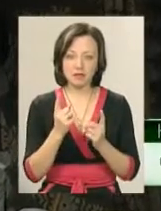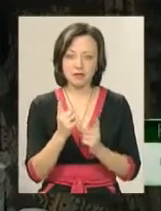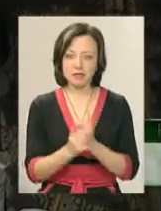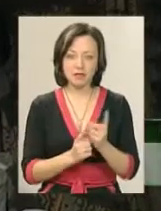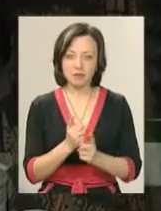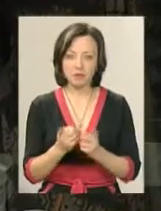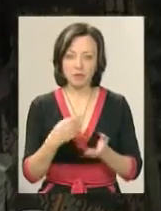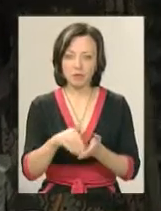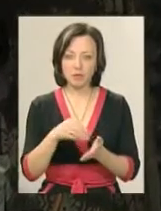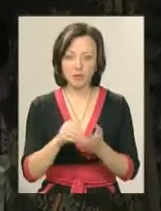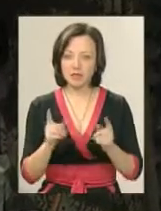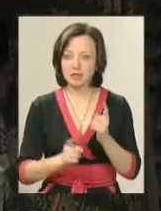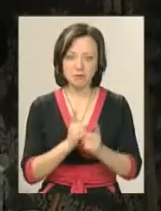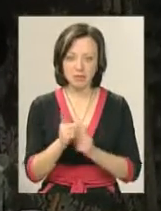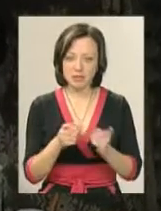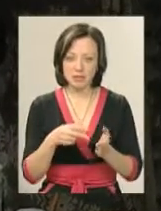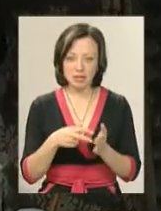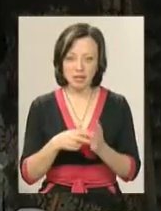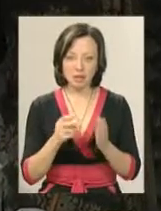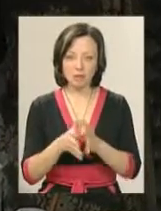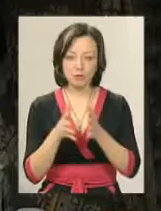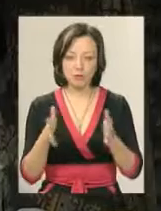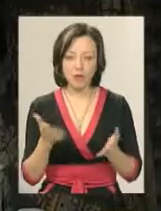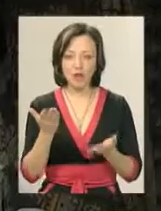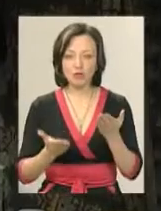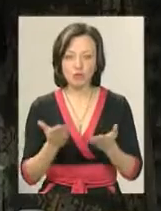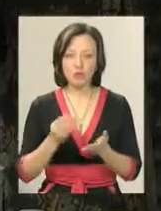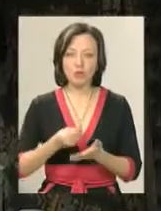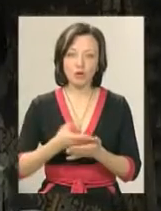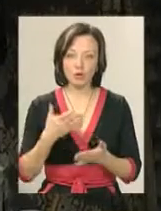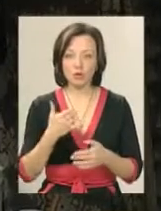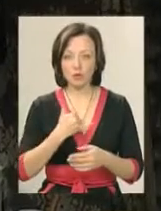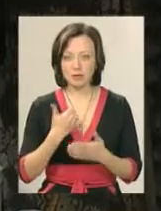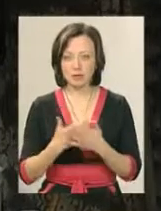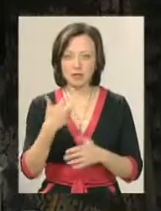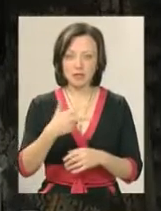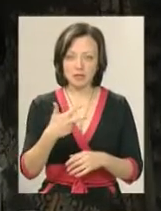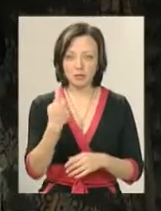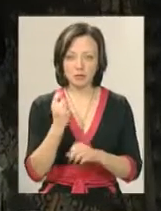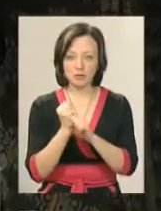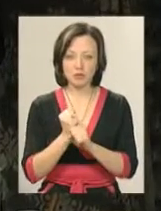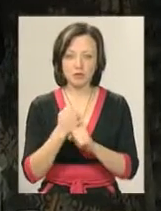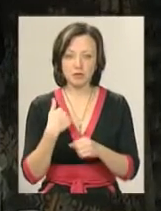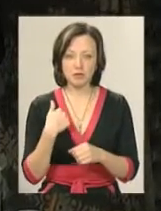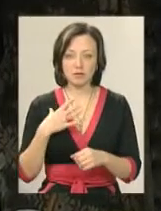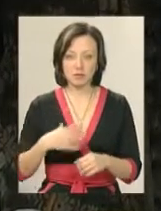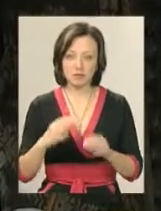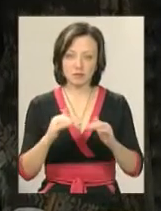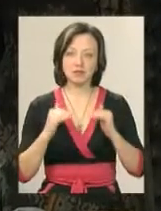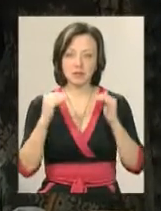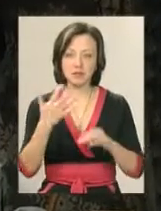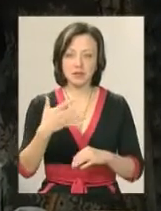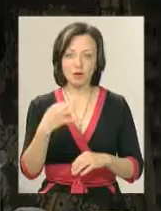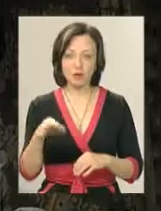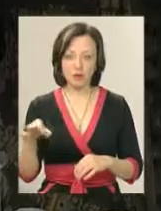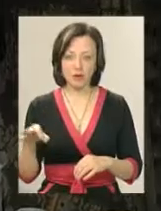покупателів зміниться ціна на більше. Якщо вже підніметься нам на гривень 30 на мішку, то ми можемо підняти на 50